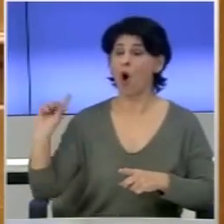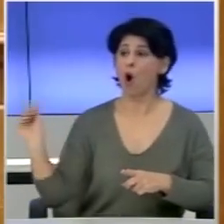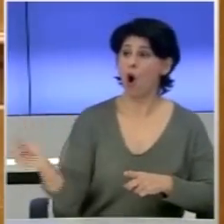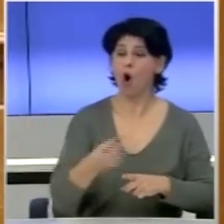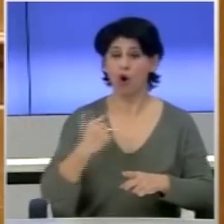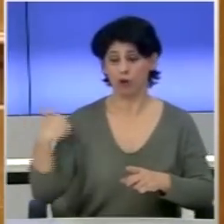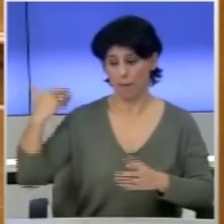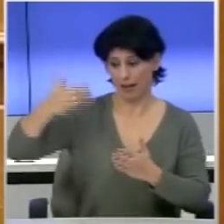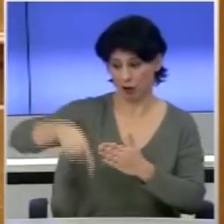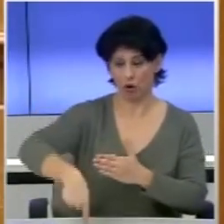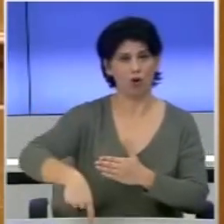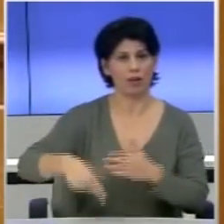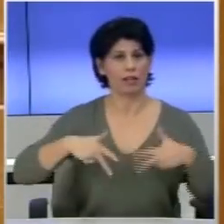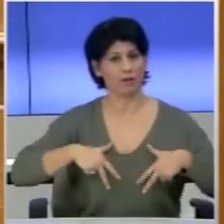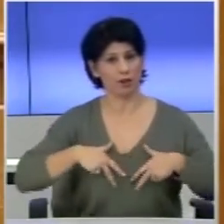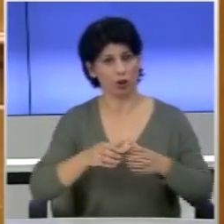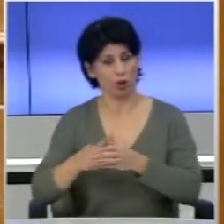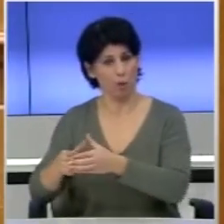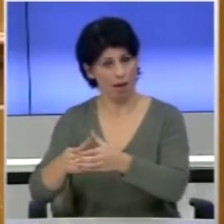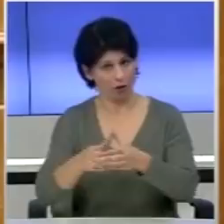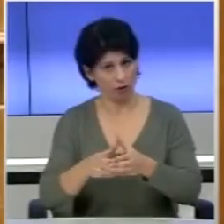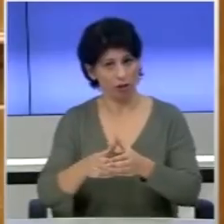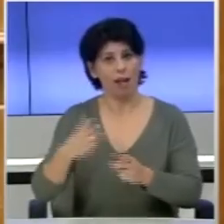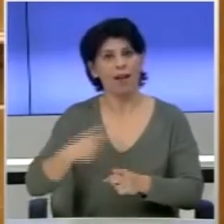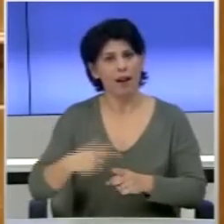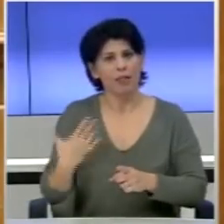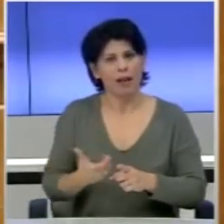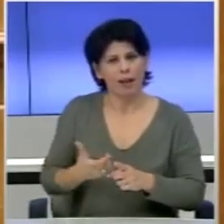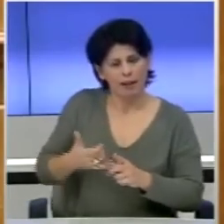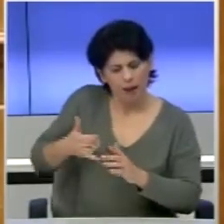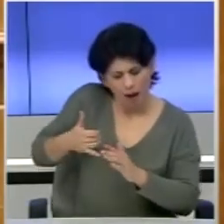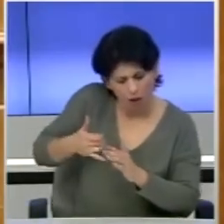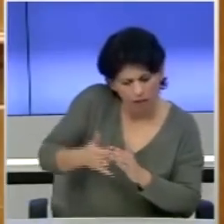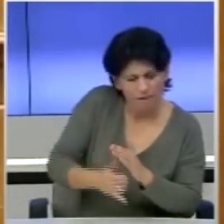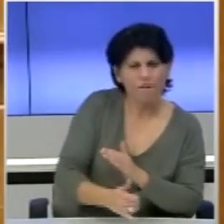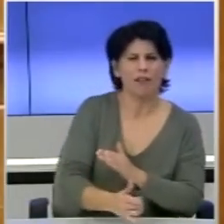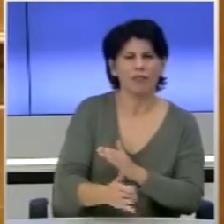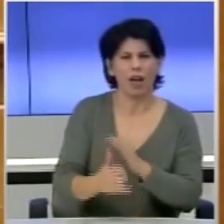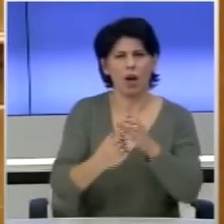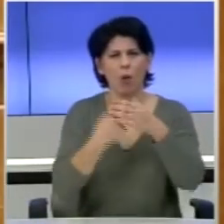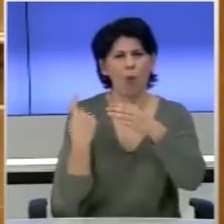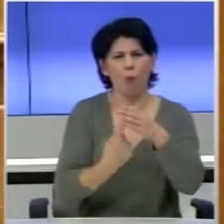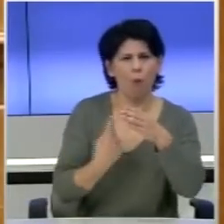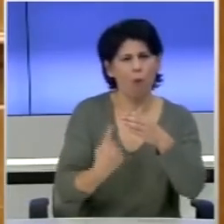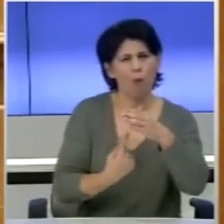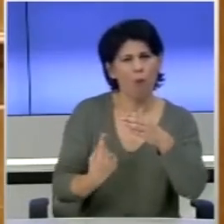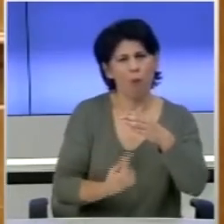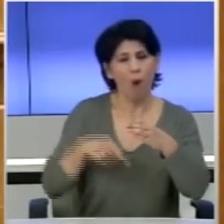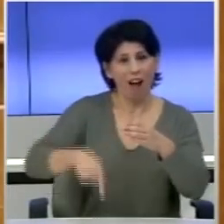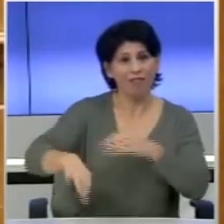σήμερα κυβερνήσεων και των κομμάτων τους, η Ελλάδα έχει χωθεί για τα καλά στη δίνη αυτών των